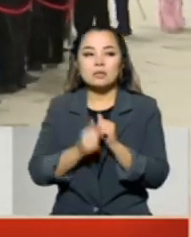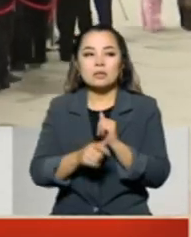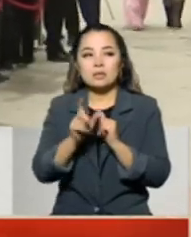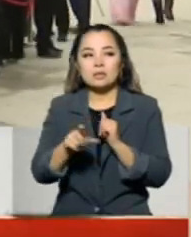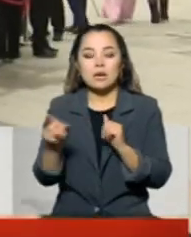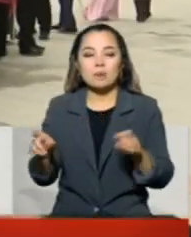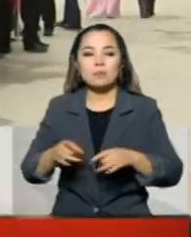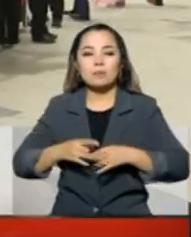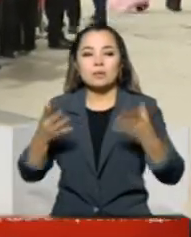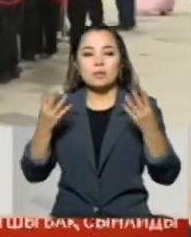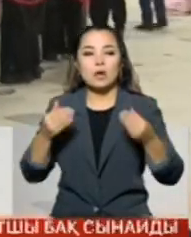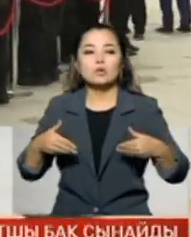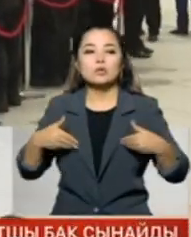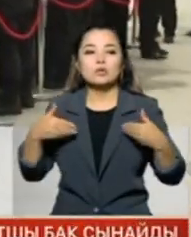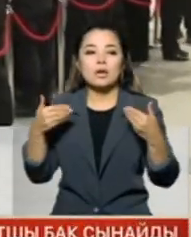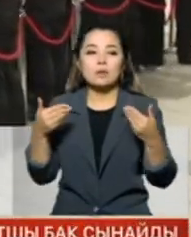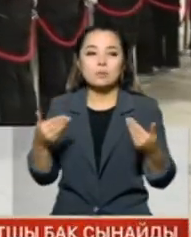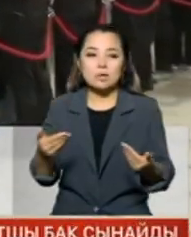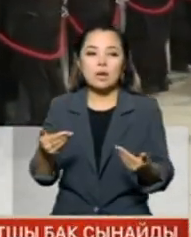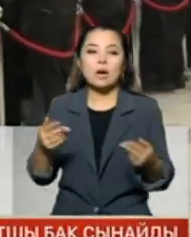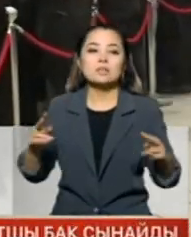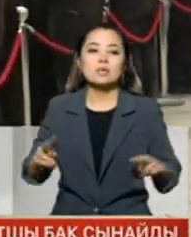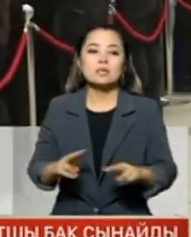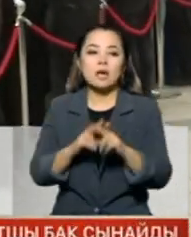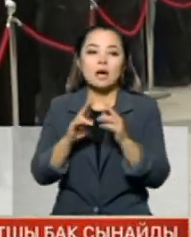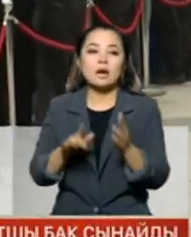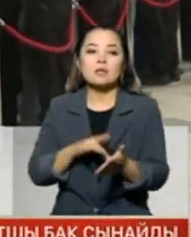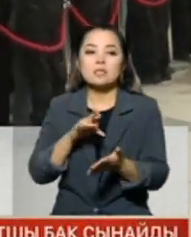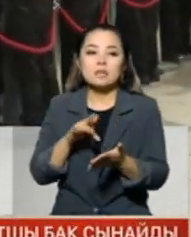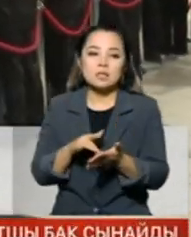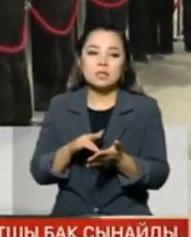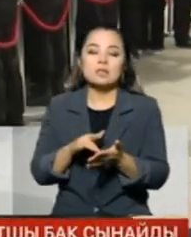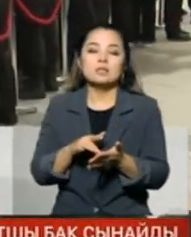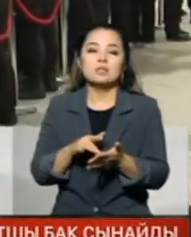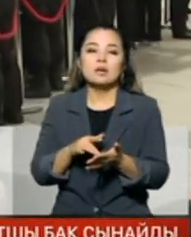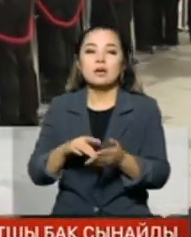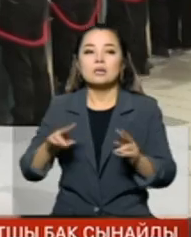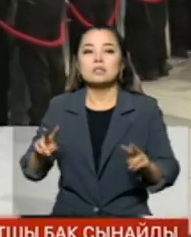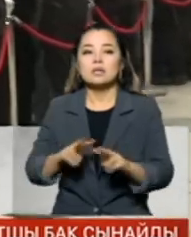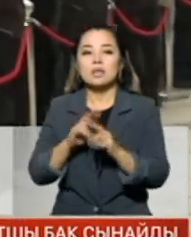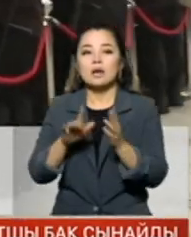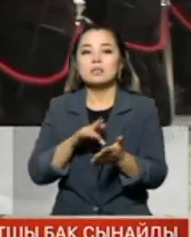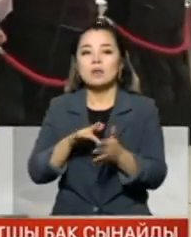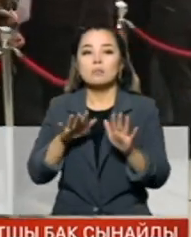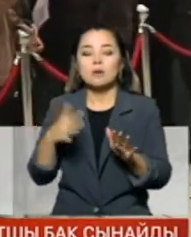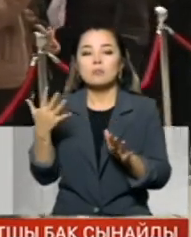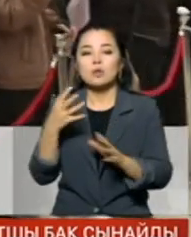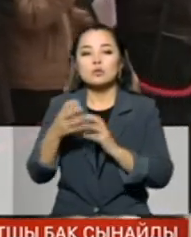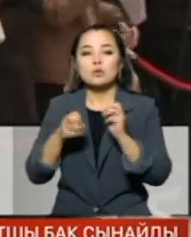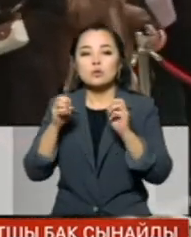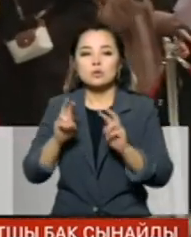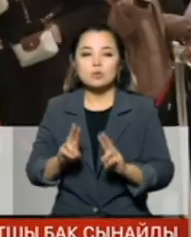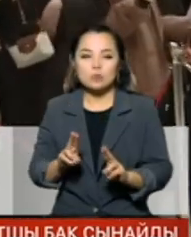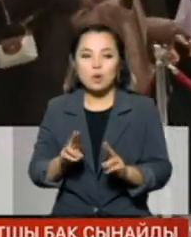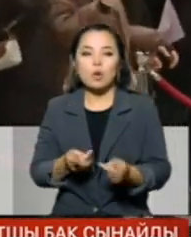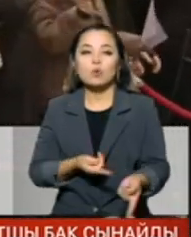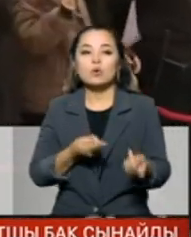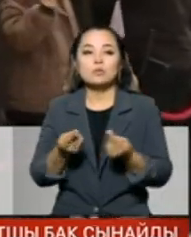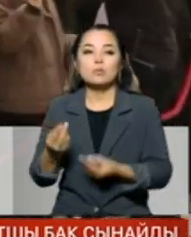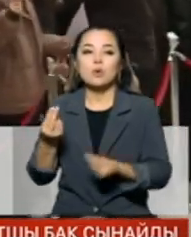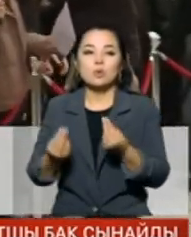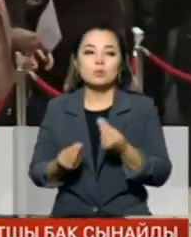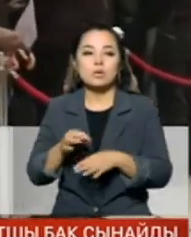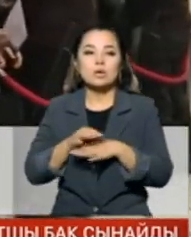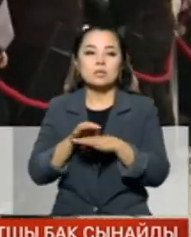дүбірлі тоймен құттықтаймыз. Биыл Астана қаласы, яғни елордамыз 5-ші дүниежүзілік көшпенділер